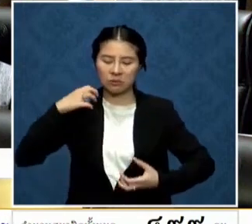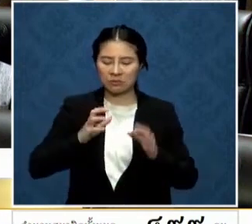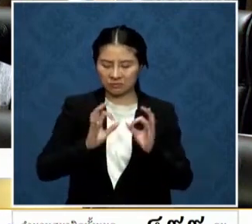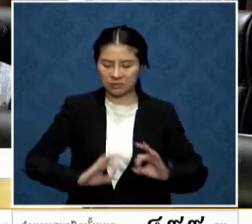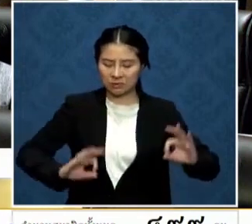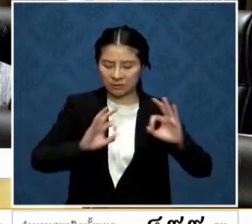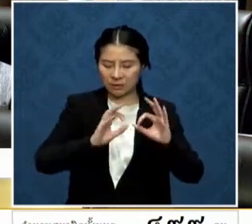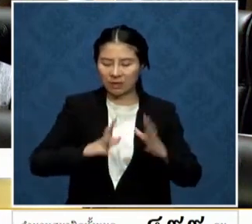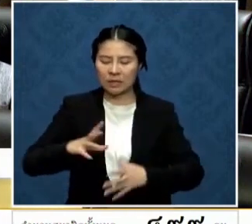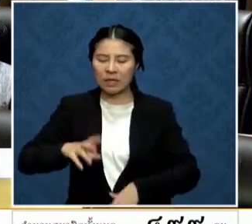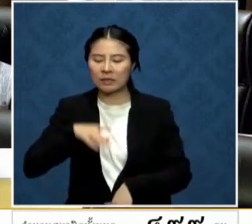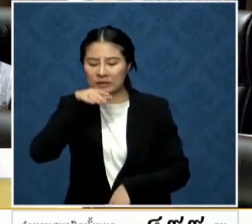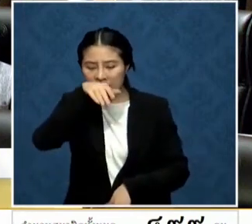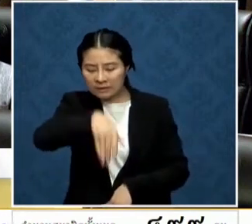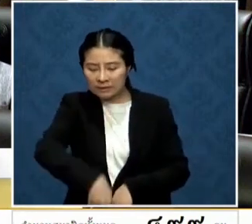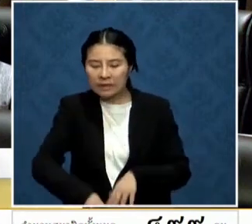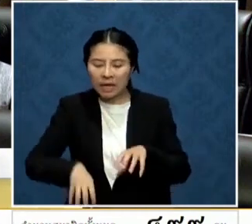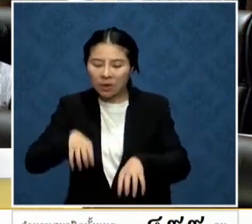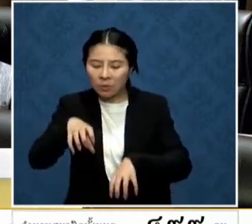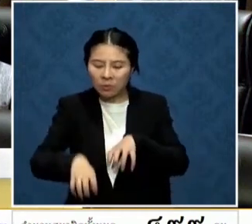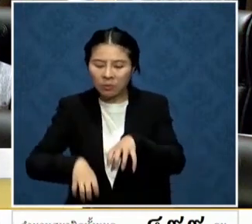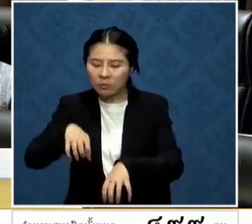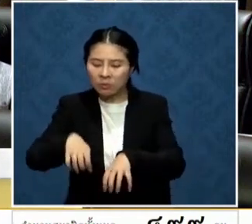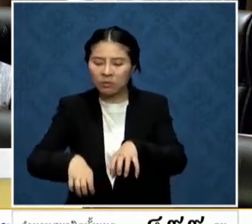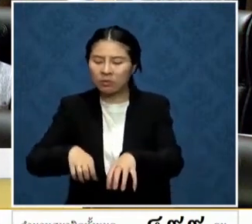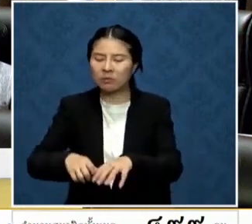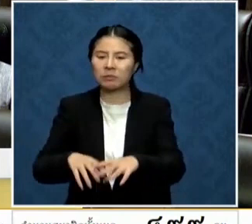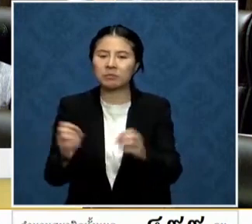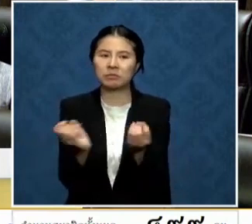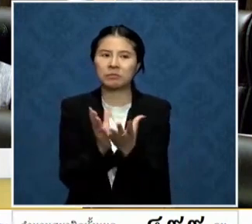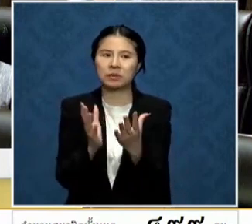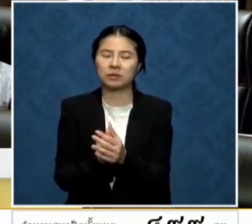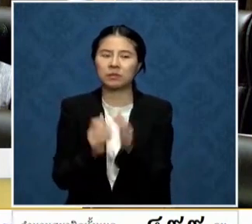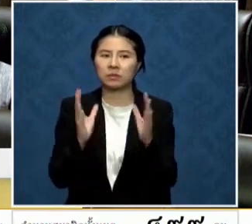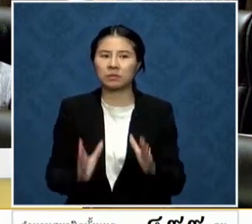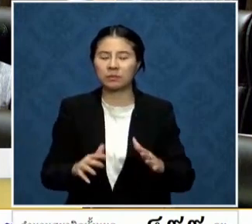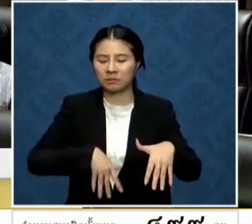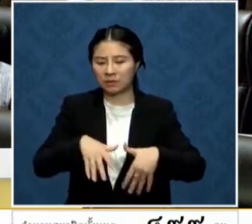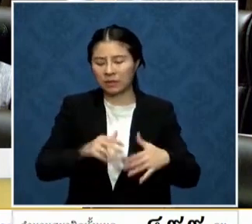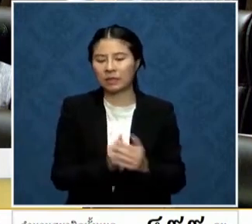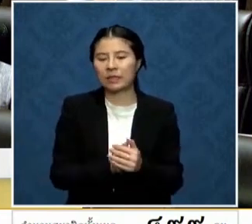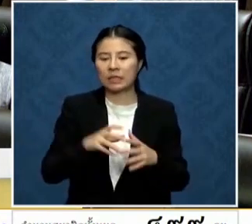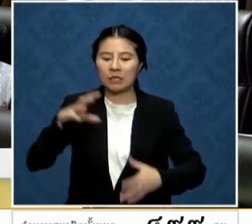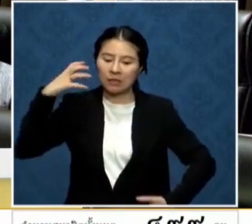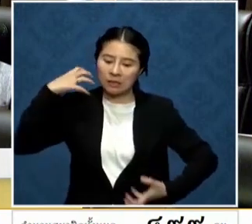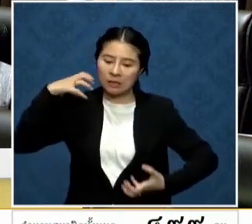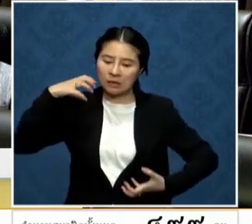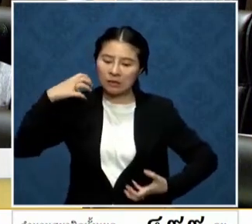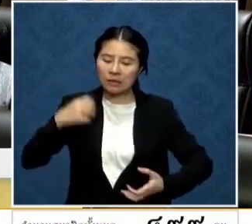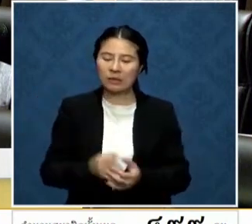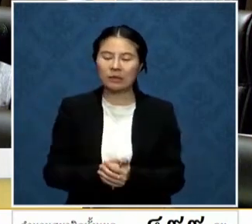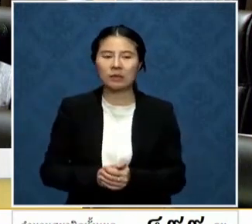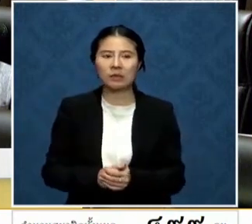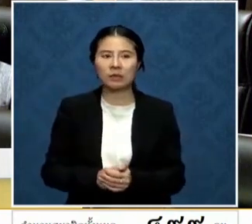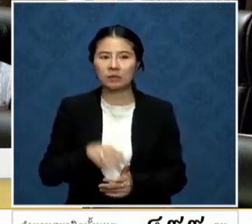ผมบอกแล้วครับเราแยกไม่ออกทั้งลิงและช้างเนี่ยมันไม่ได้มีแค่สัตว์ป่าและสัตว์เลี้ยงมันมีสัตว์เมืองขึ้นมาแล้วครับ